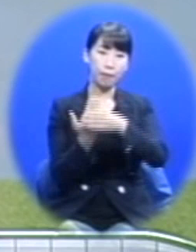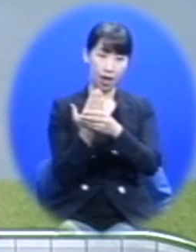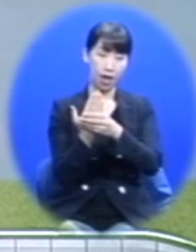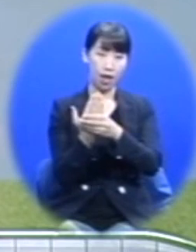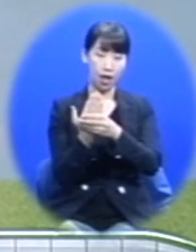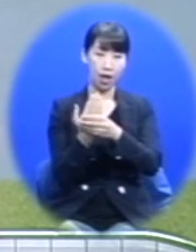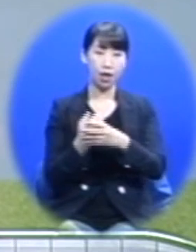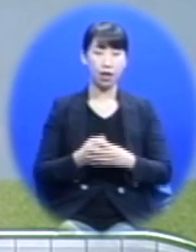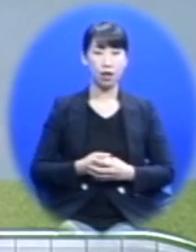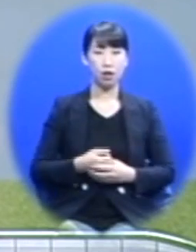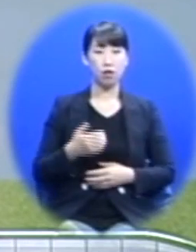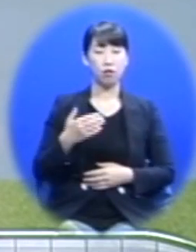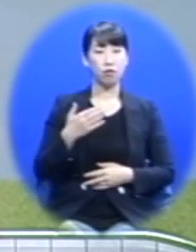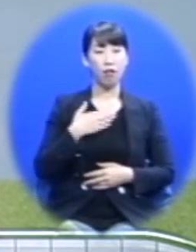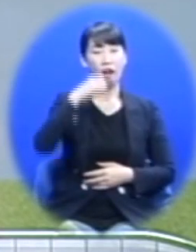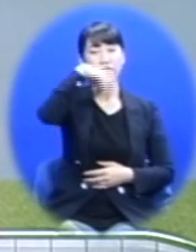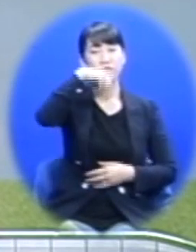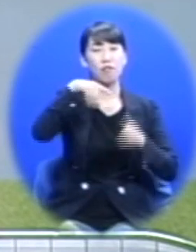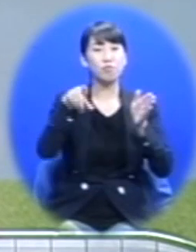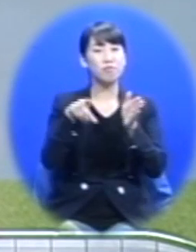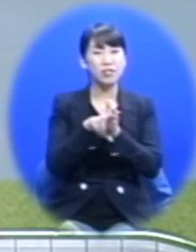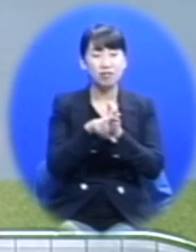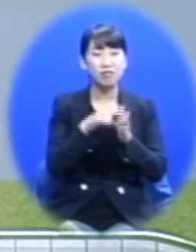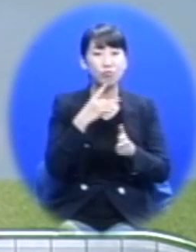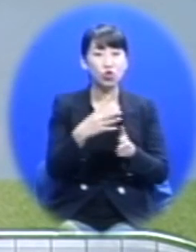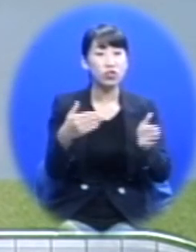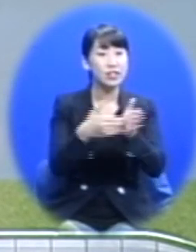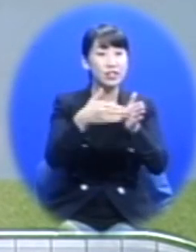그냥 우리가 믿은 것만 아니에요. 역사가 일어나요.